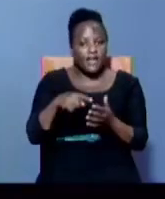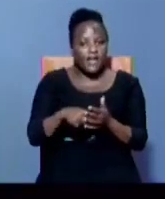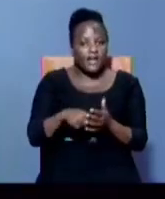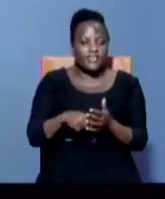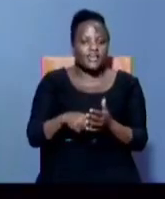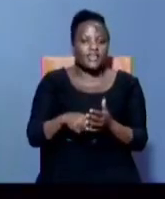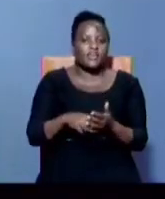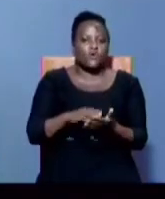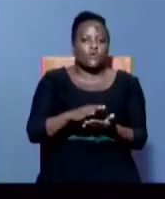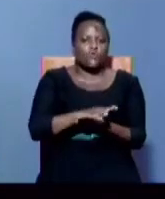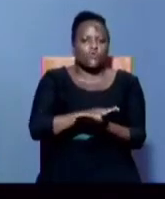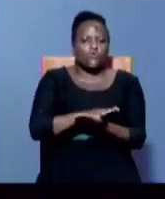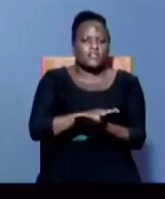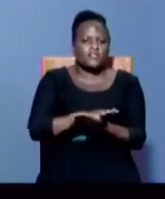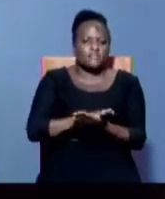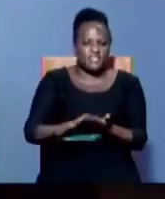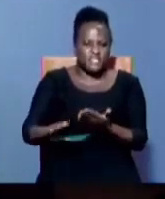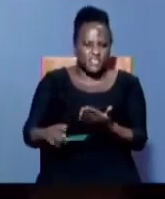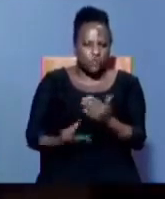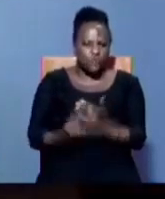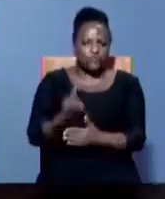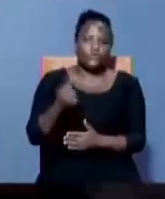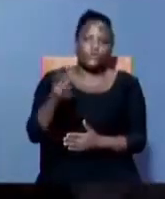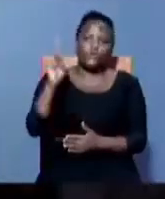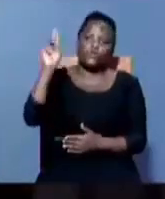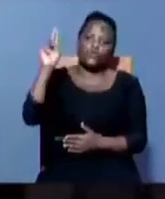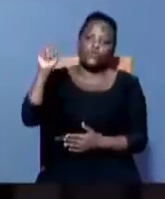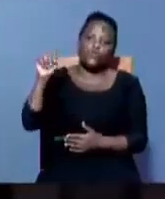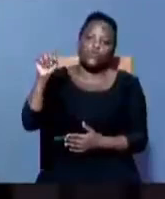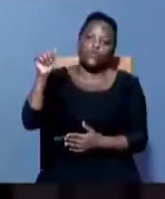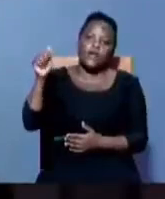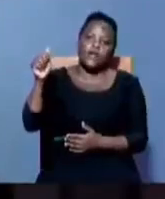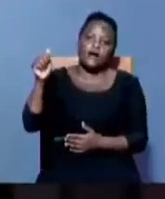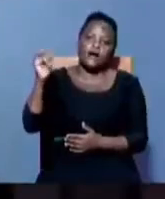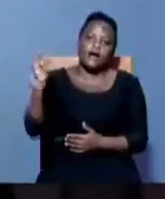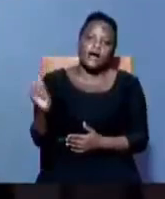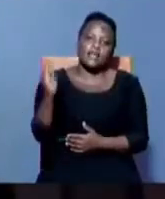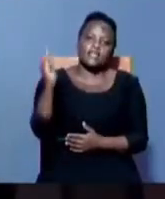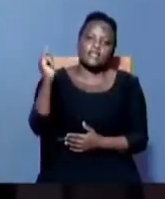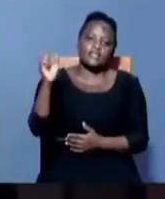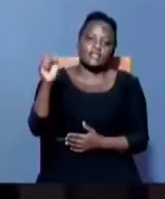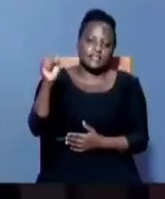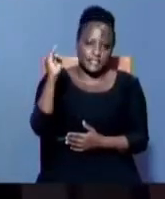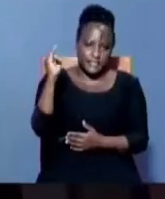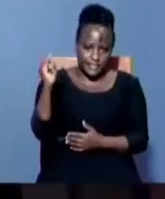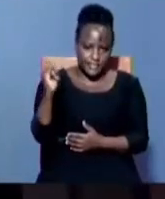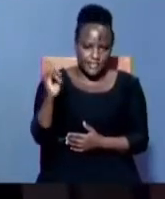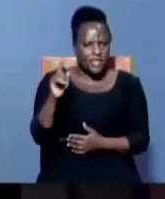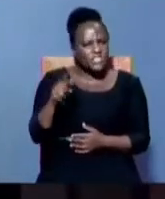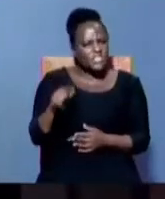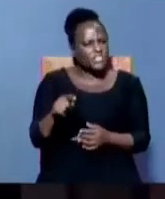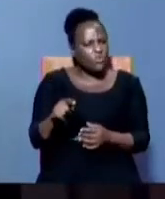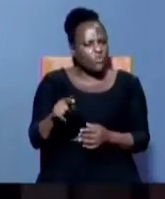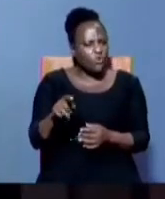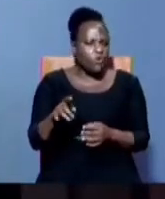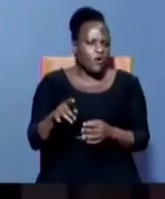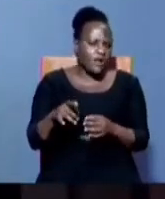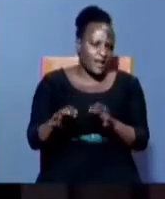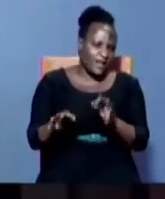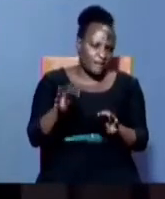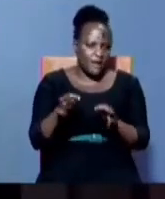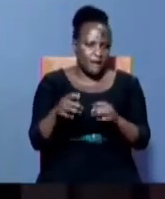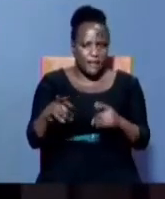purification. Unajisi ni kwamba kuna namna mbalimbali za kunajisika katika Agano la